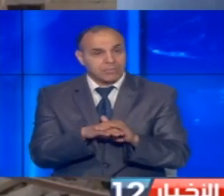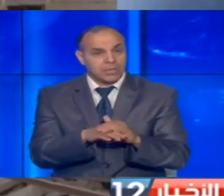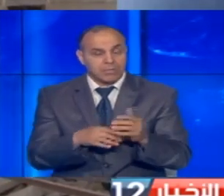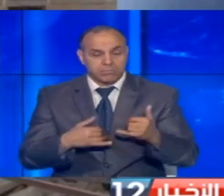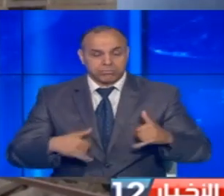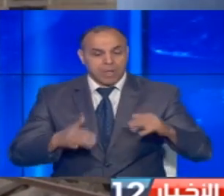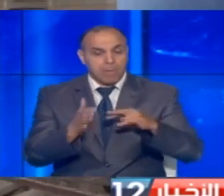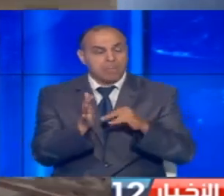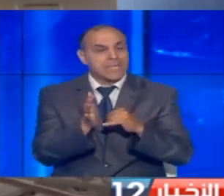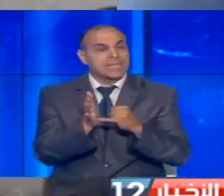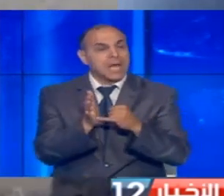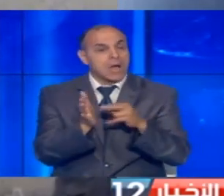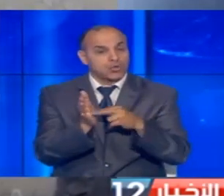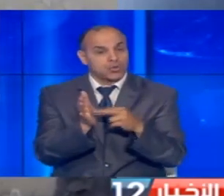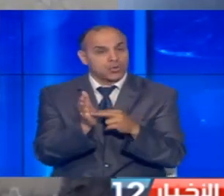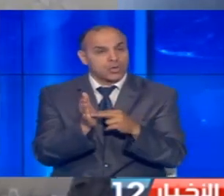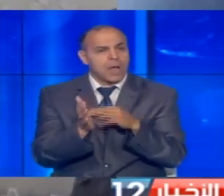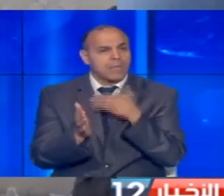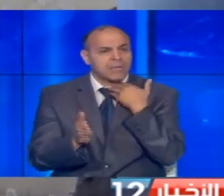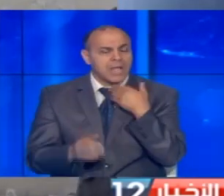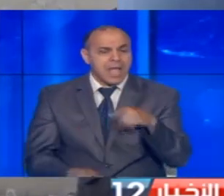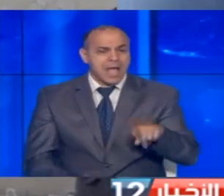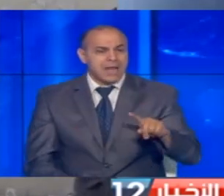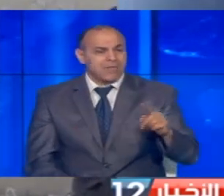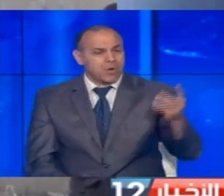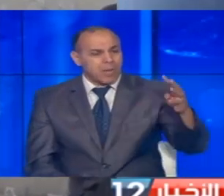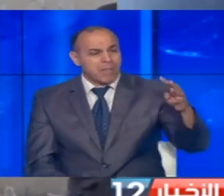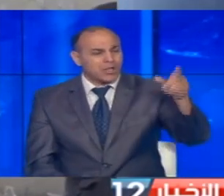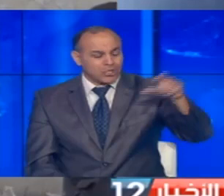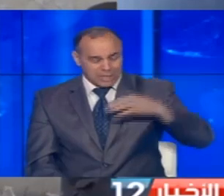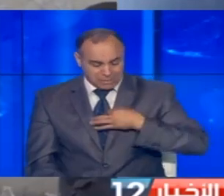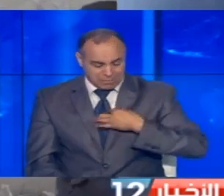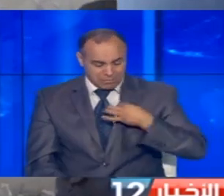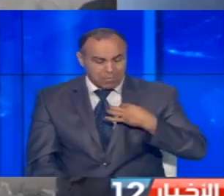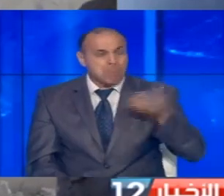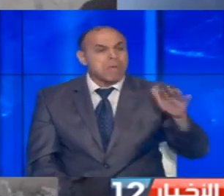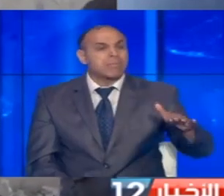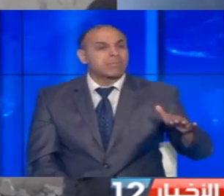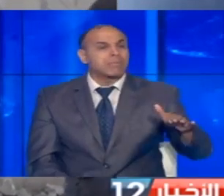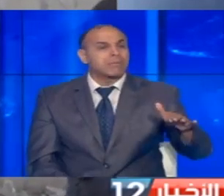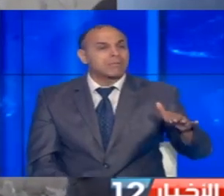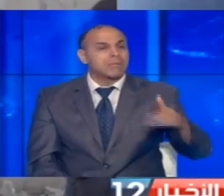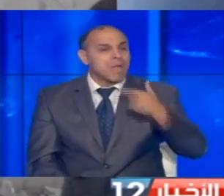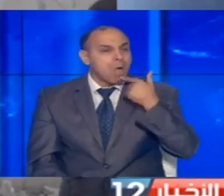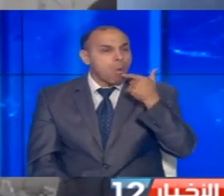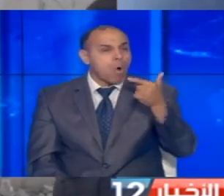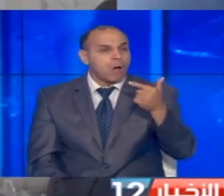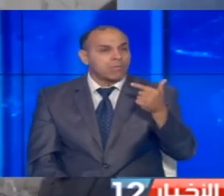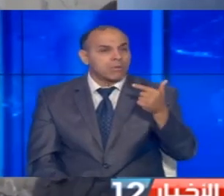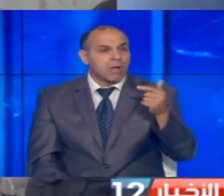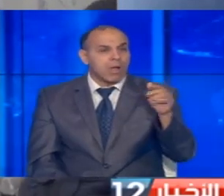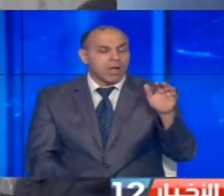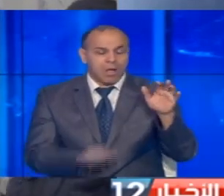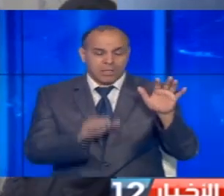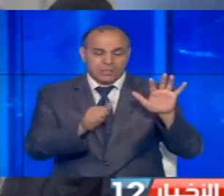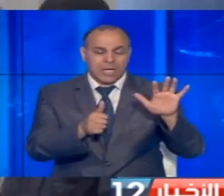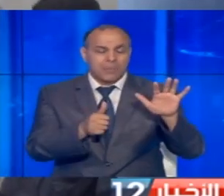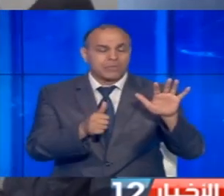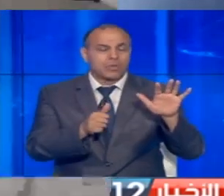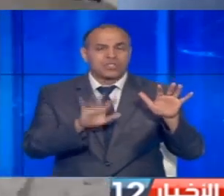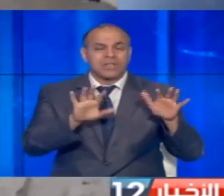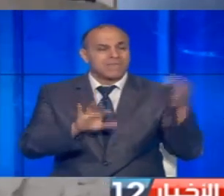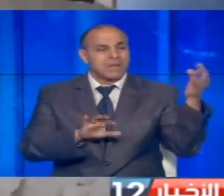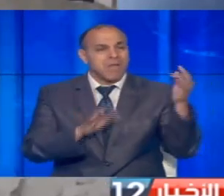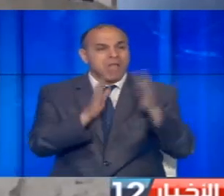الرقة المدني في قتل 1400 مدني على الأقل وتدمير 65%